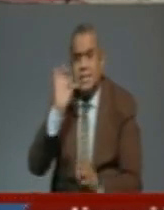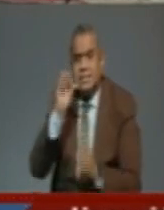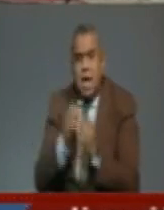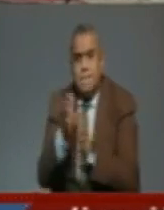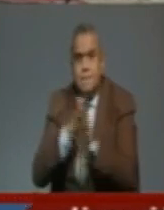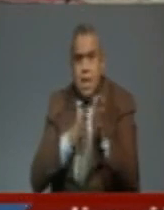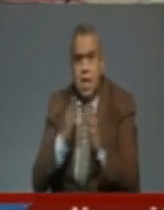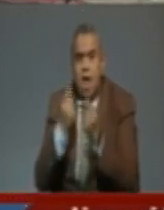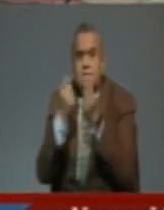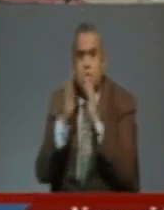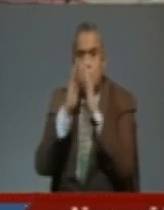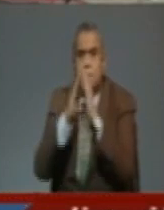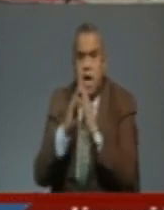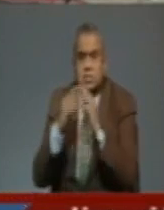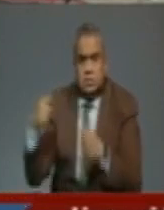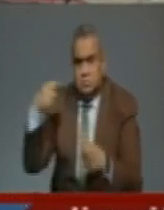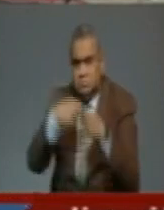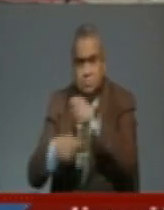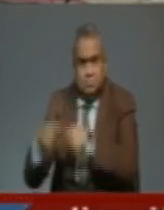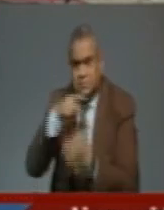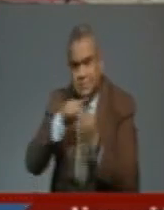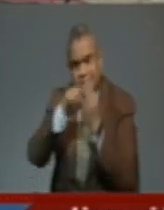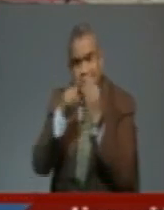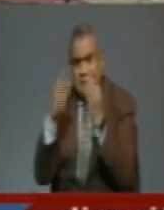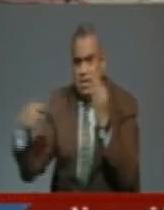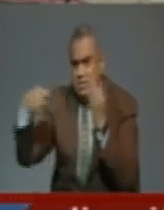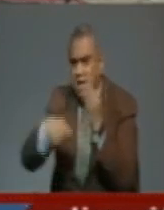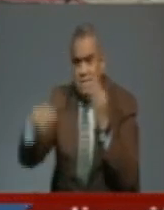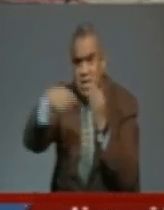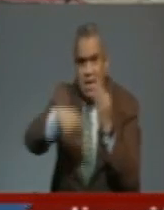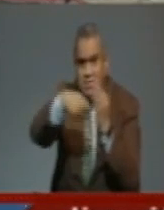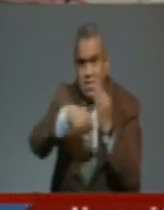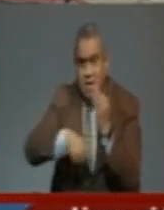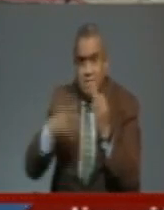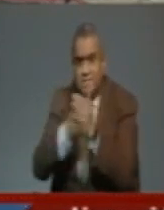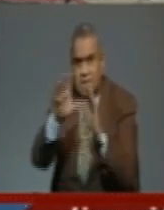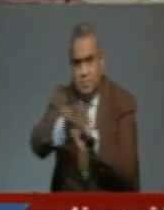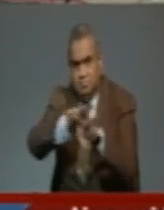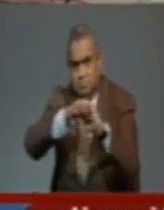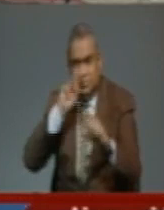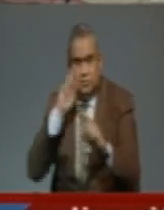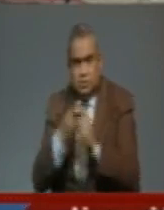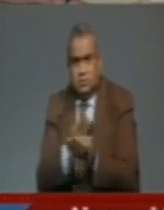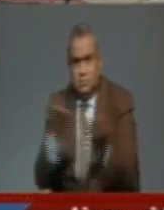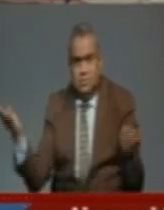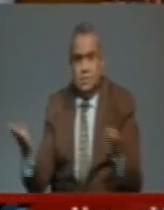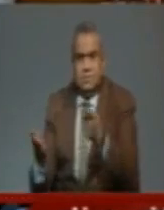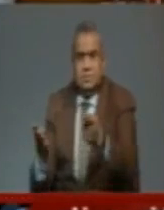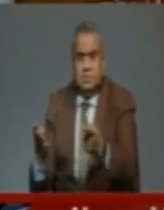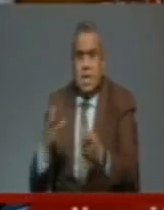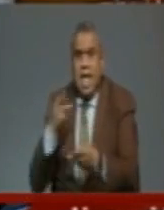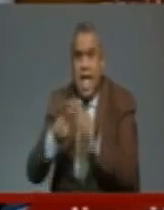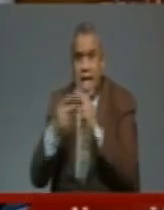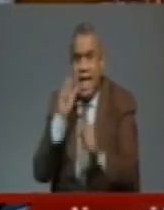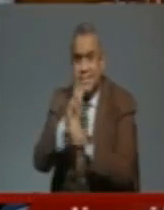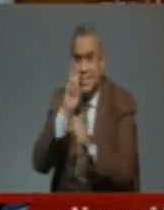كلهم من هذه الهيئات الثلاثة. وخلصت المحطة زي ما حضرتك تشوف النهاردة بدون ما نستدين مليم واحد.